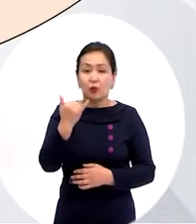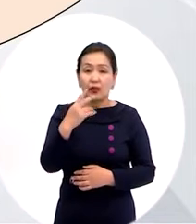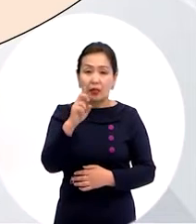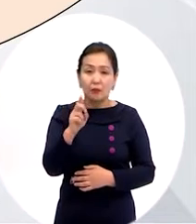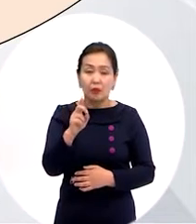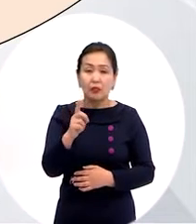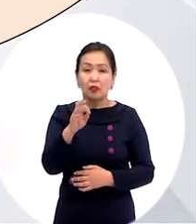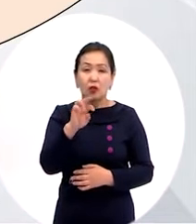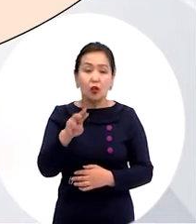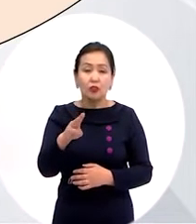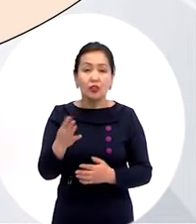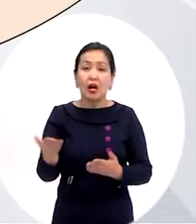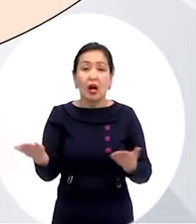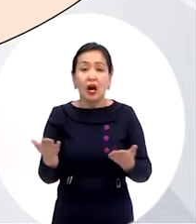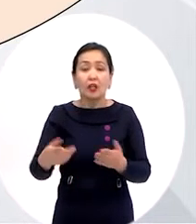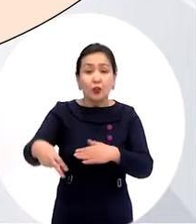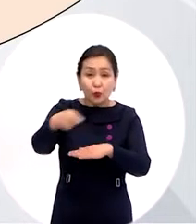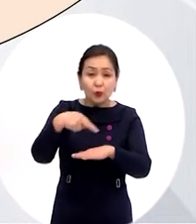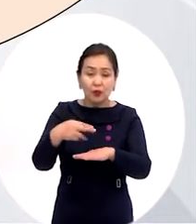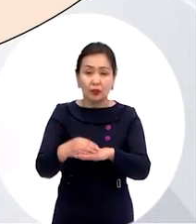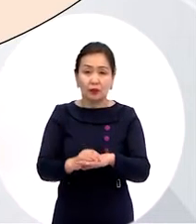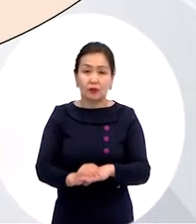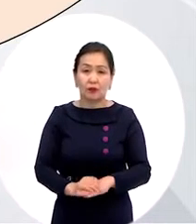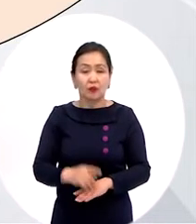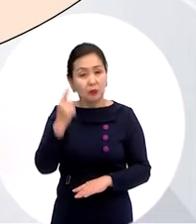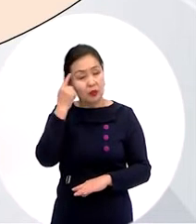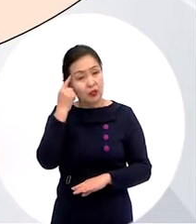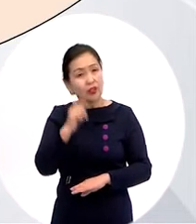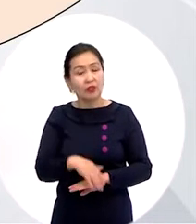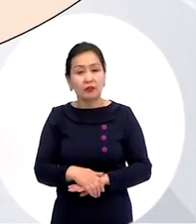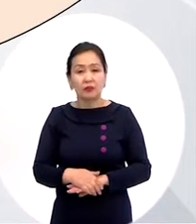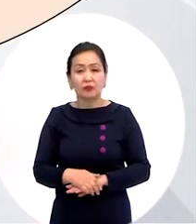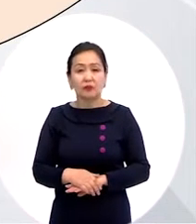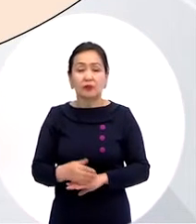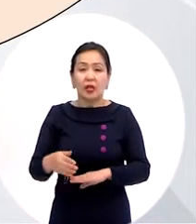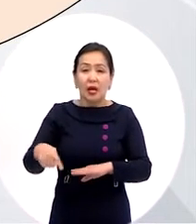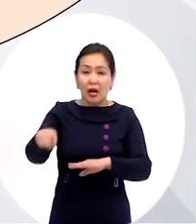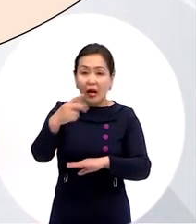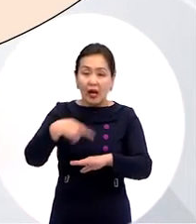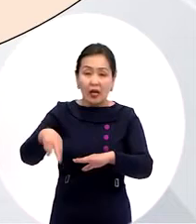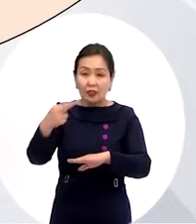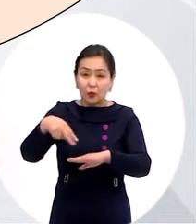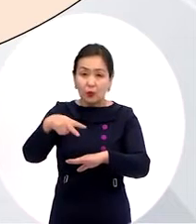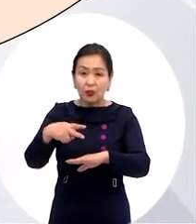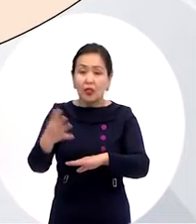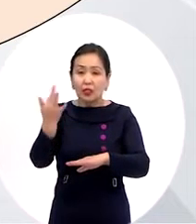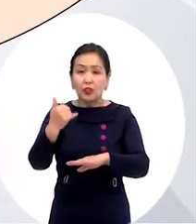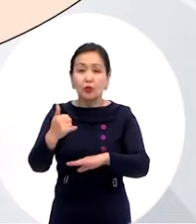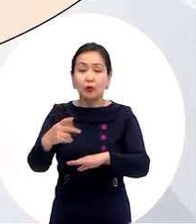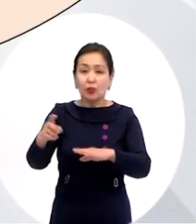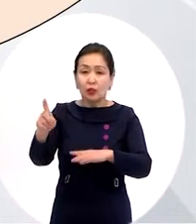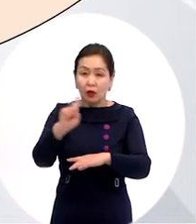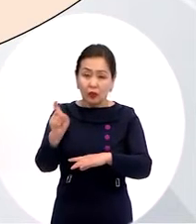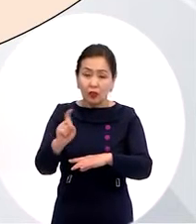Улаанбаатар хотын аль дүүргэд амьдардаг вүлээ? Бодоорой. Аль дүүргийн хэдвэр хороонд амьдардаг